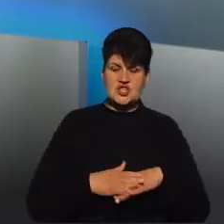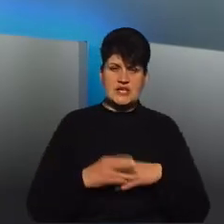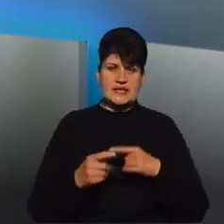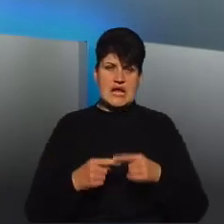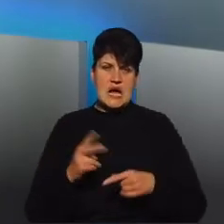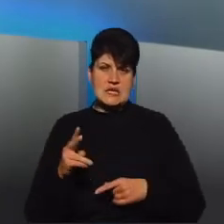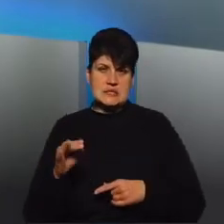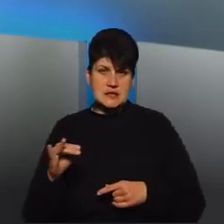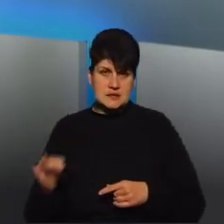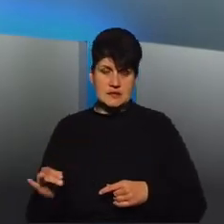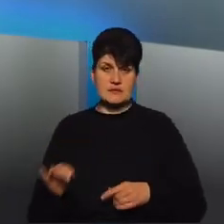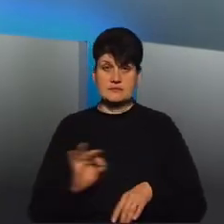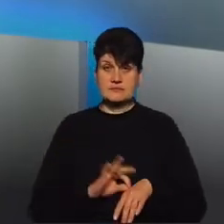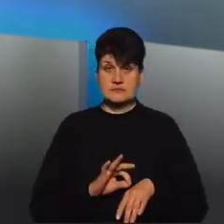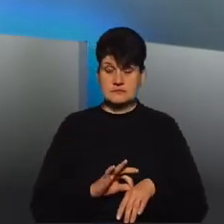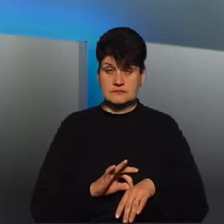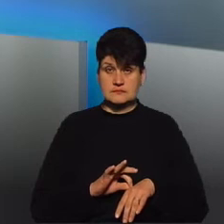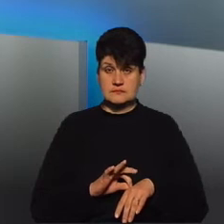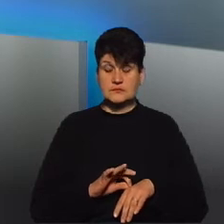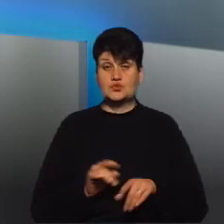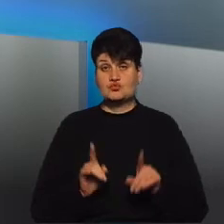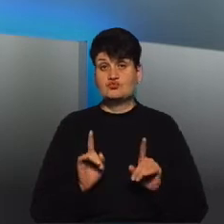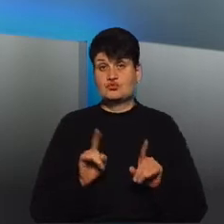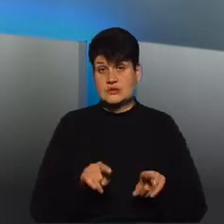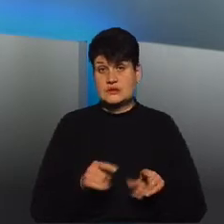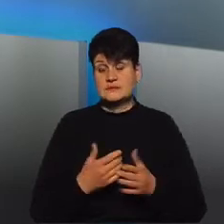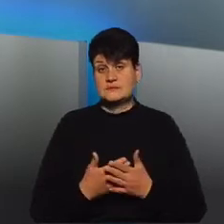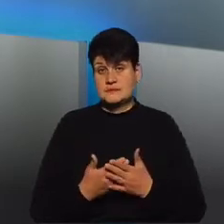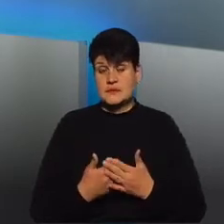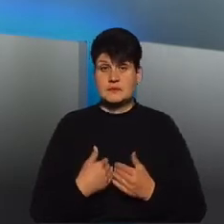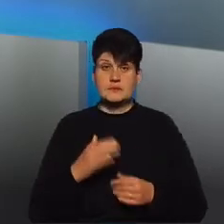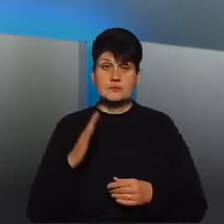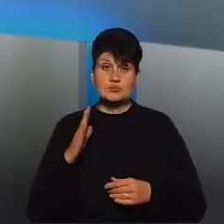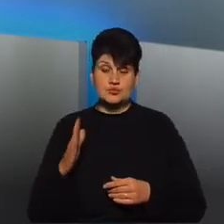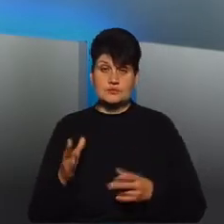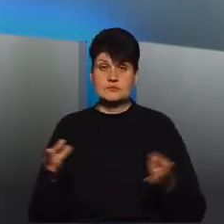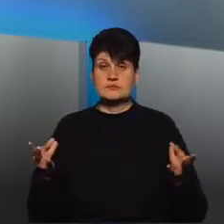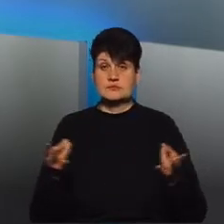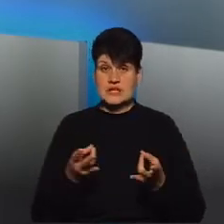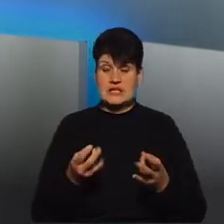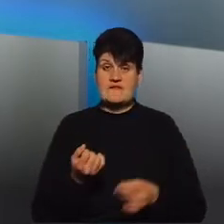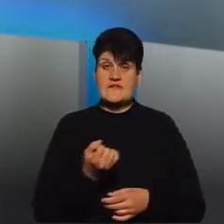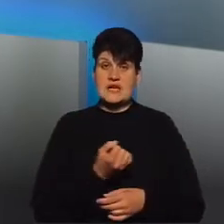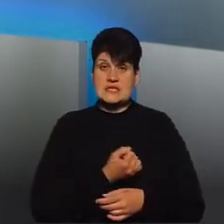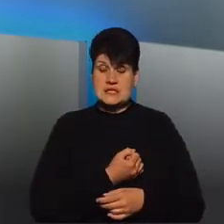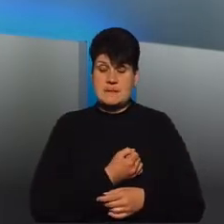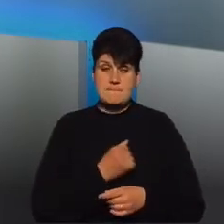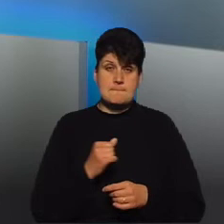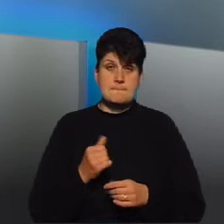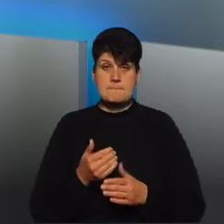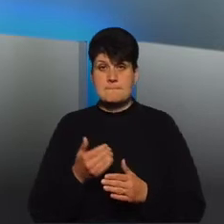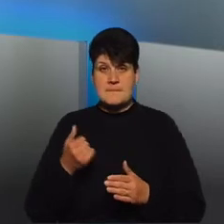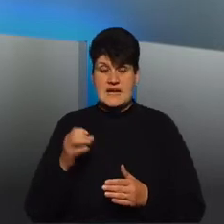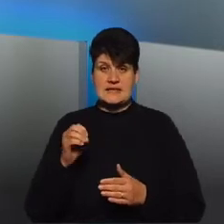перебігу захворюваності, ну, тоді, очевидно, ми станемо перед необхідністю вакцинуватися в передепідемічний